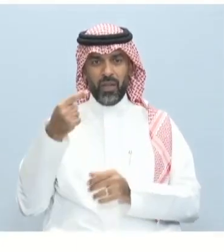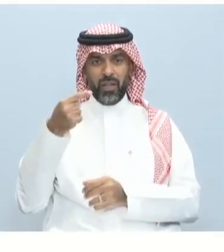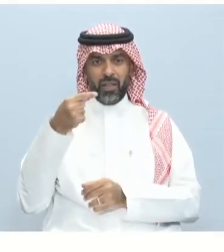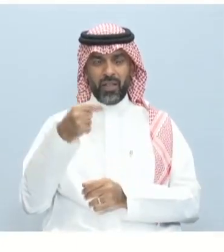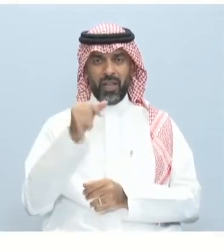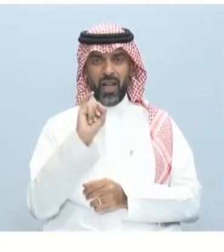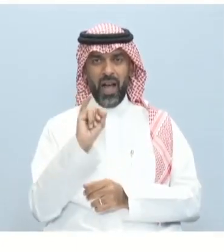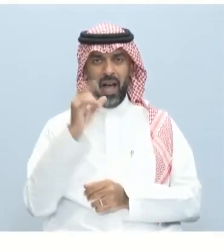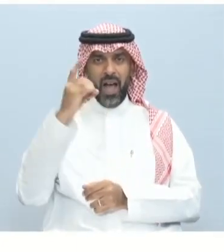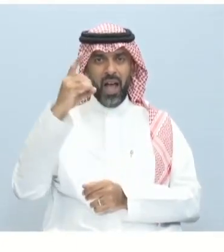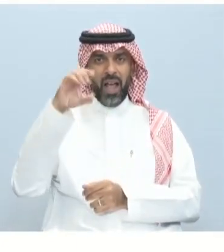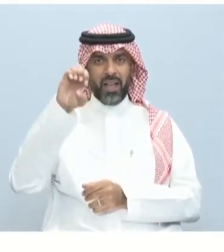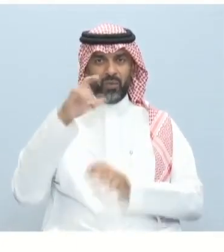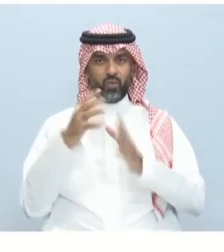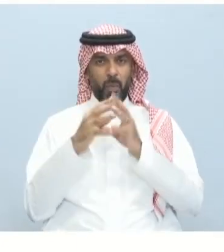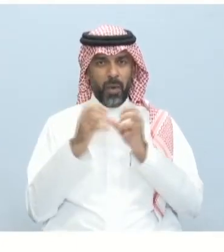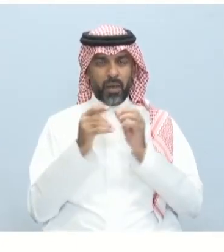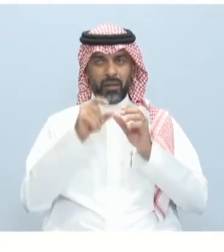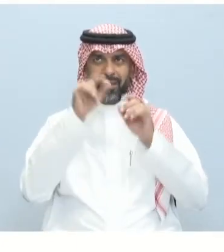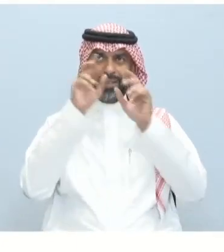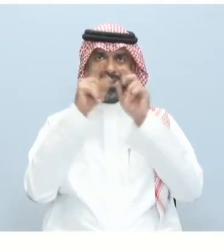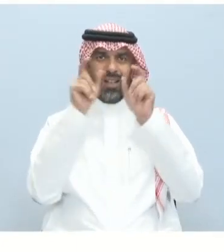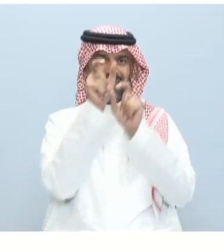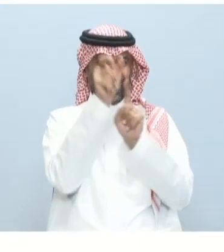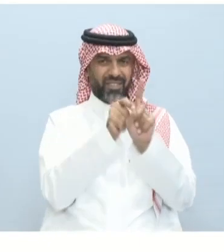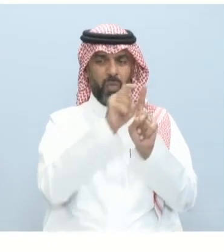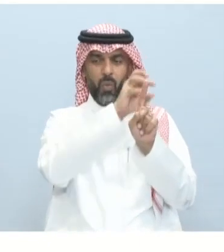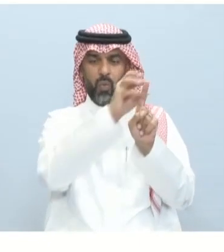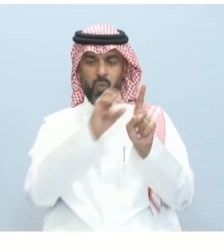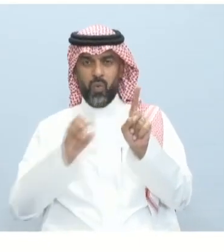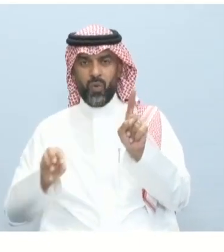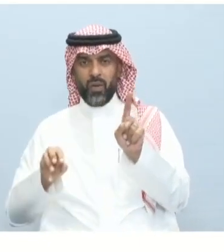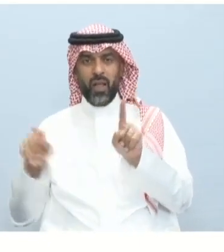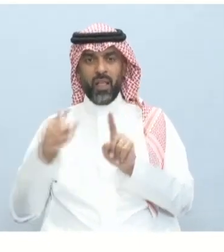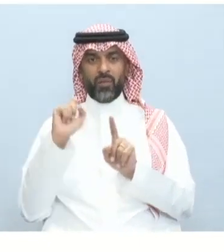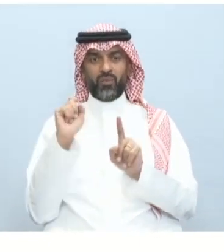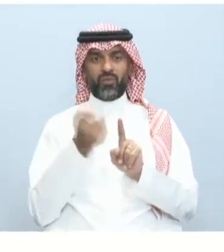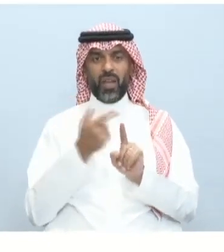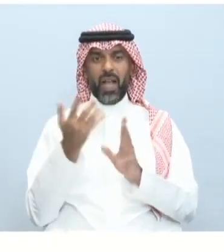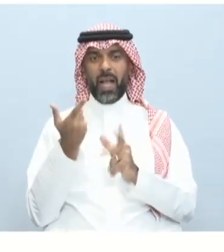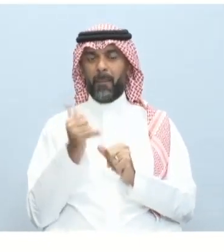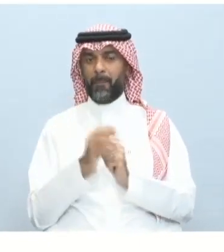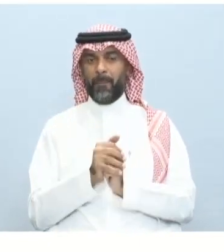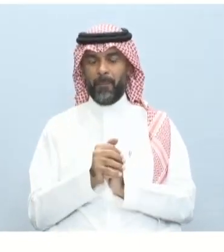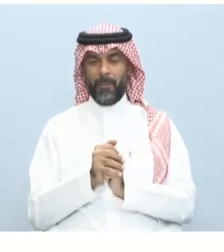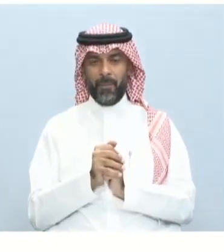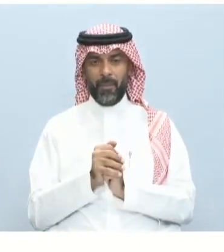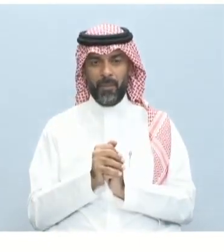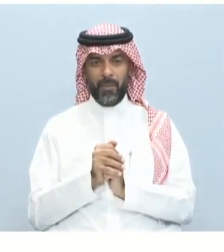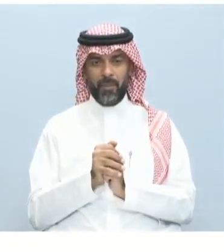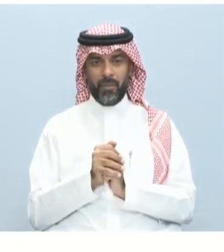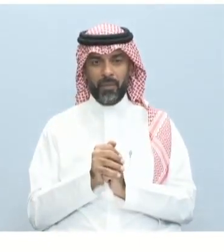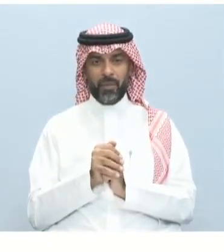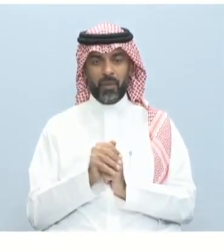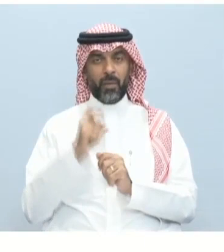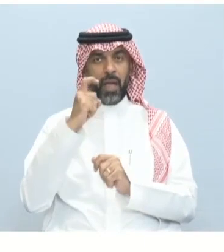نعني بها انزلاق الكائن. هنا الواحد نعني به سرعة الانزلاق بيك راندوم، عدد عشوائي المتغير